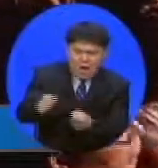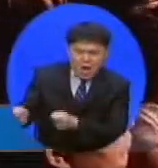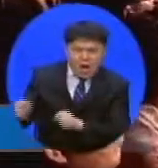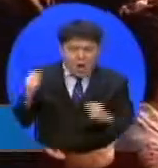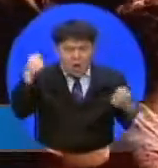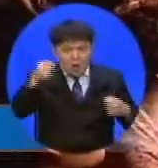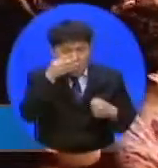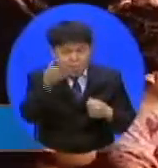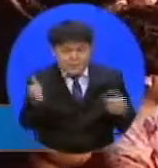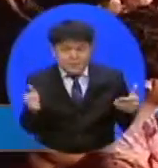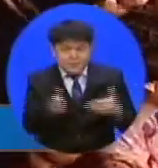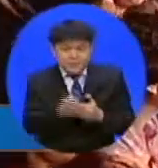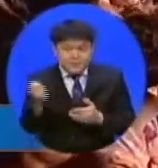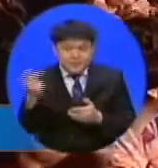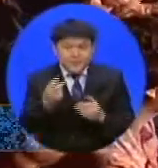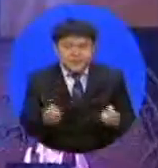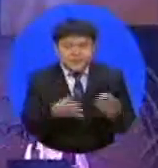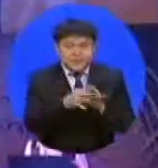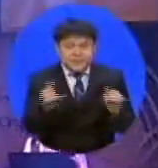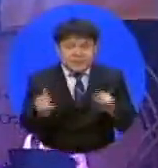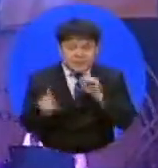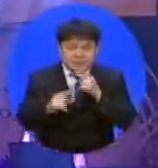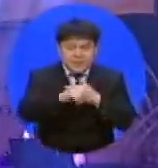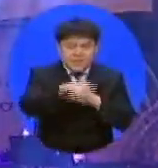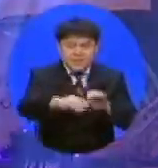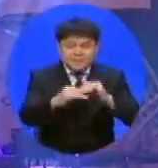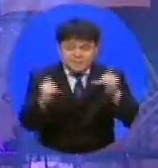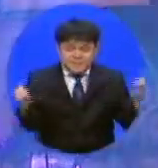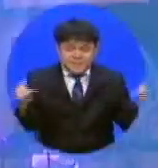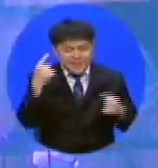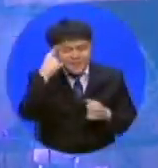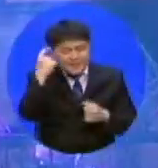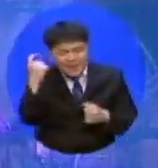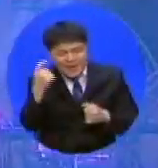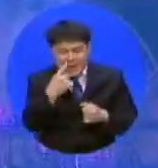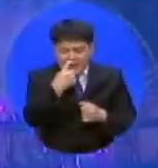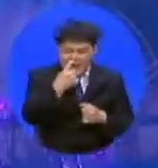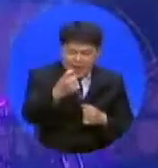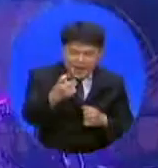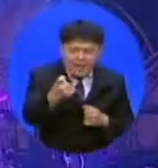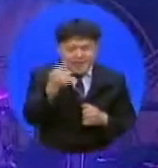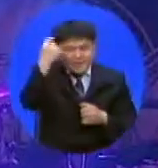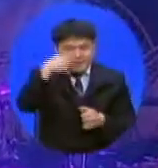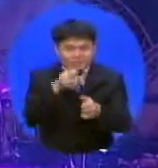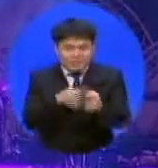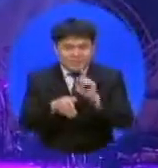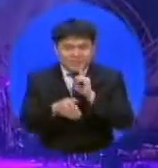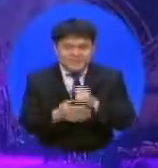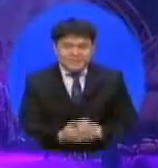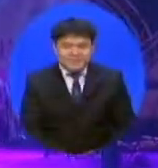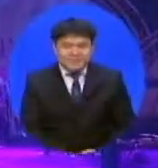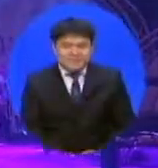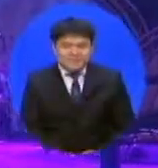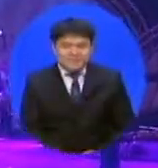등이 이어졌으며 행사 관계자는 지역민들이 낭만과 추억을 느끼는 시간이 되길 바란다고